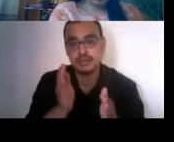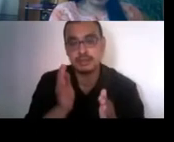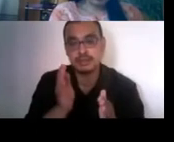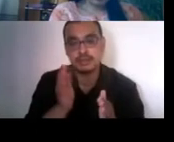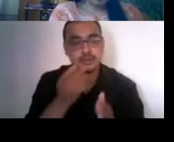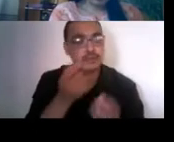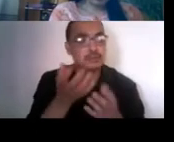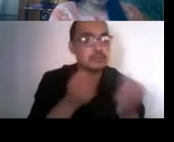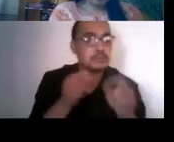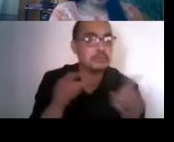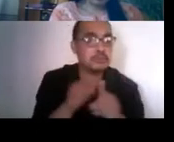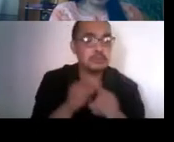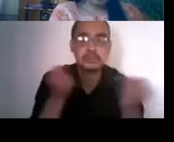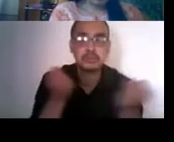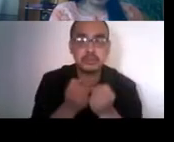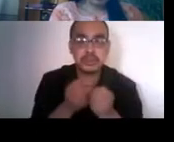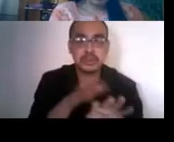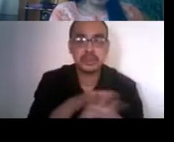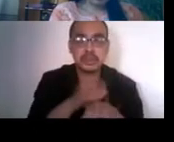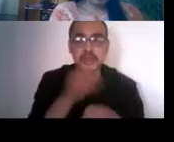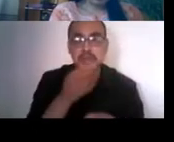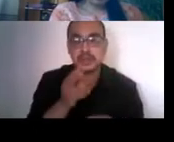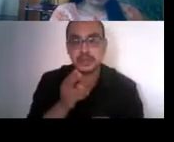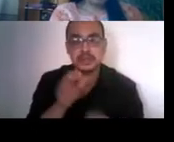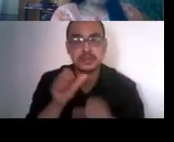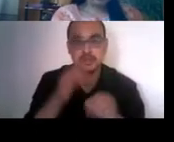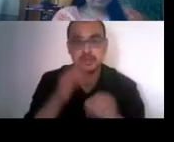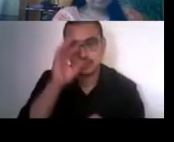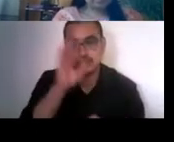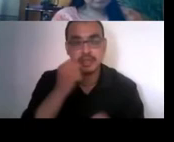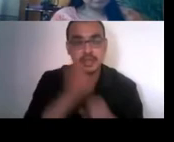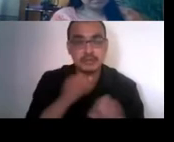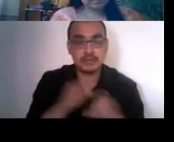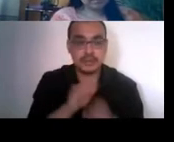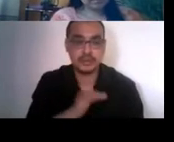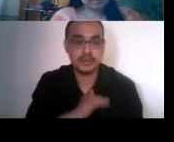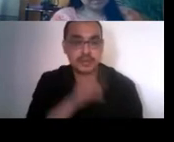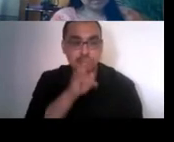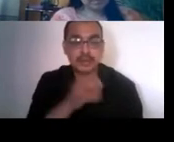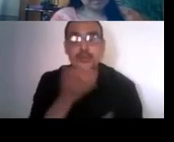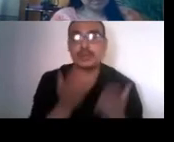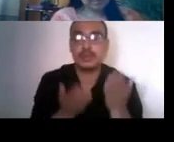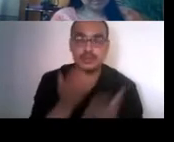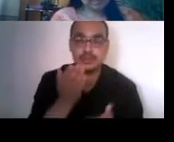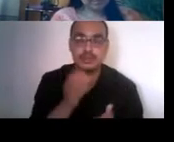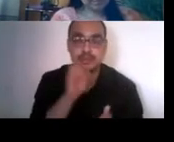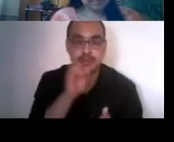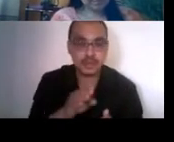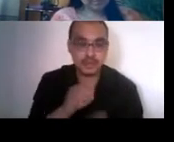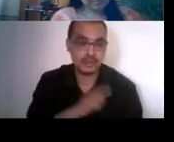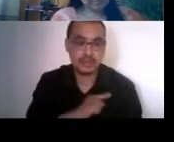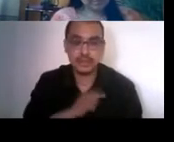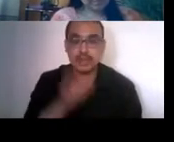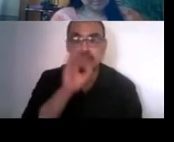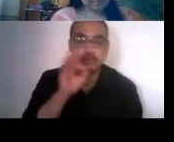अरे सरकारी जागिरमा भएकोहरूको सेलेरी आइरहेको अवस्था छ होला होइन तर प्राइभेट कम्पनीहरूमा प्राइभेट स्कुलमा